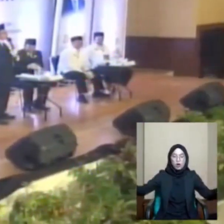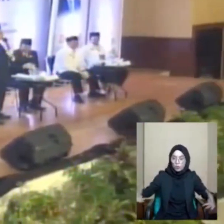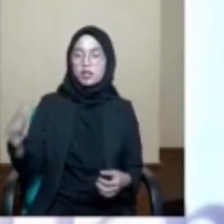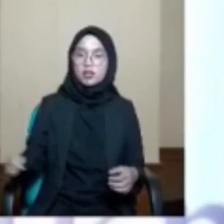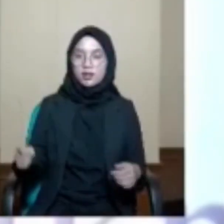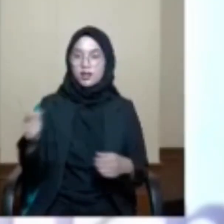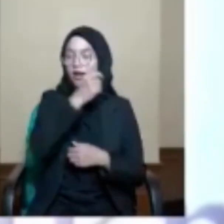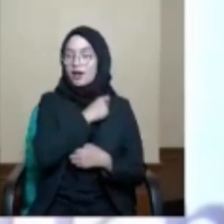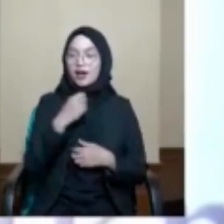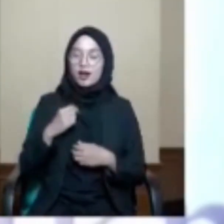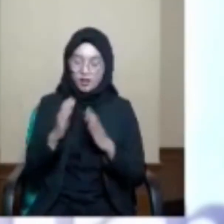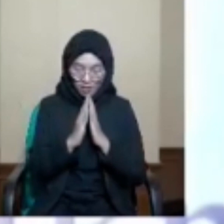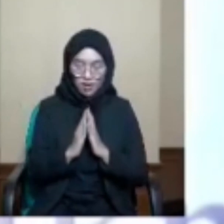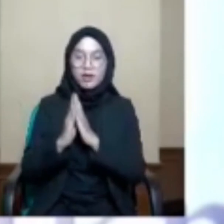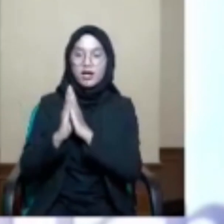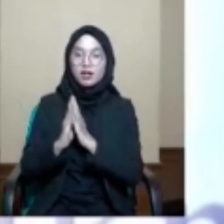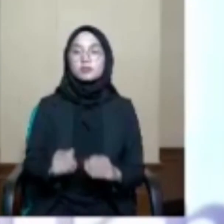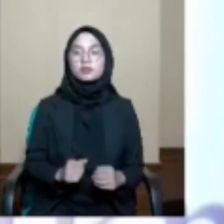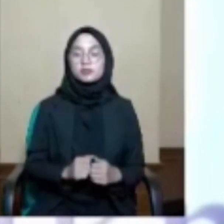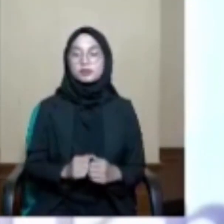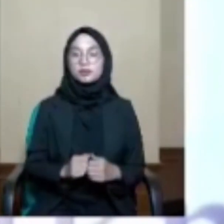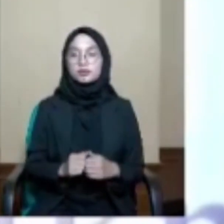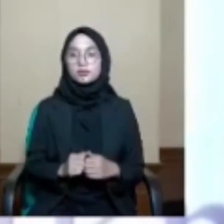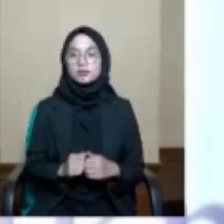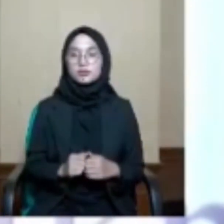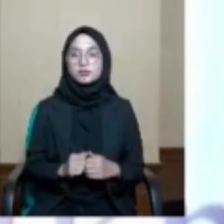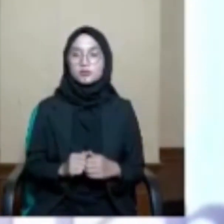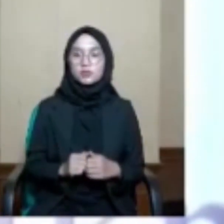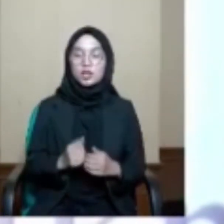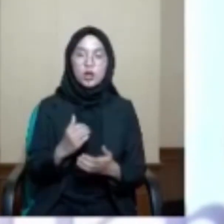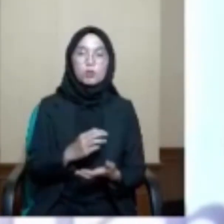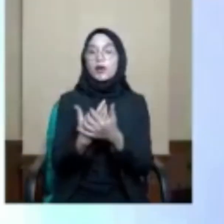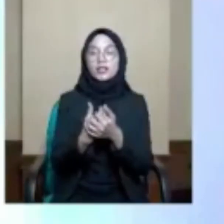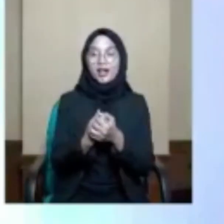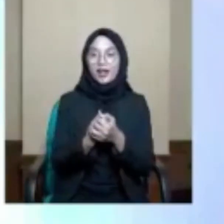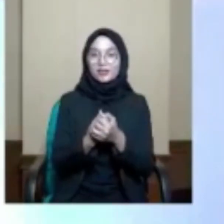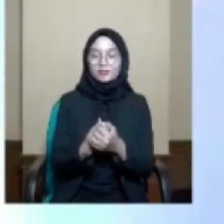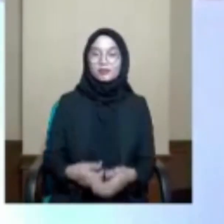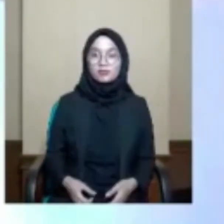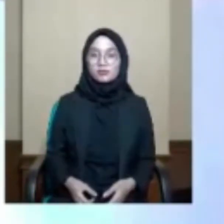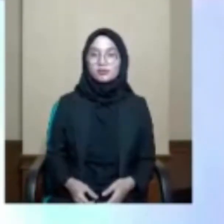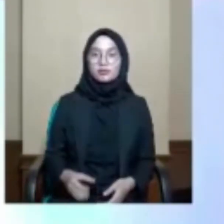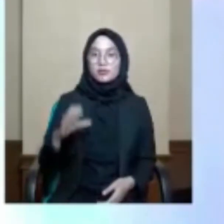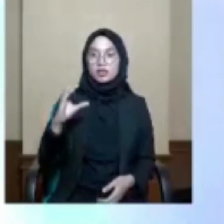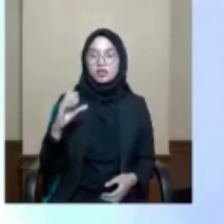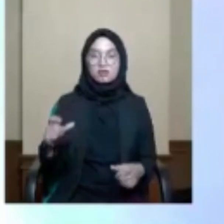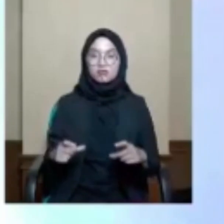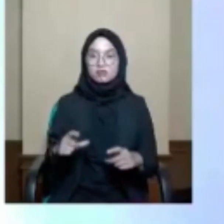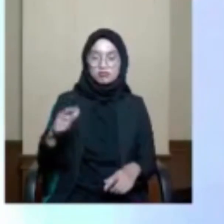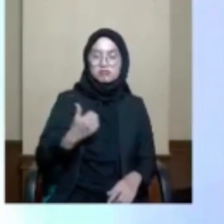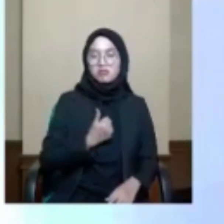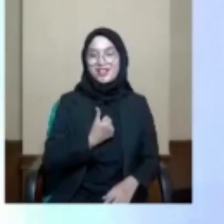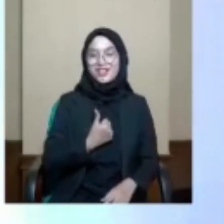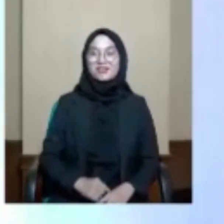monoton. Pertanyaan-pertanyaannya yang terlalu panjang, sementara jatah waktu para pasangan calon untuk menjawab sangat terbatas,